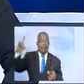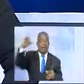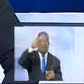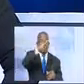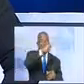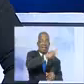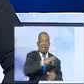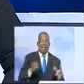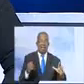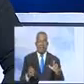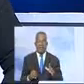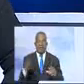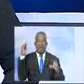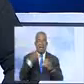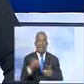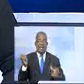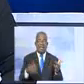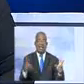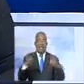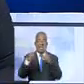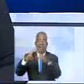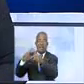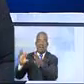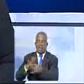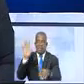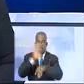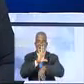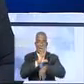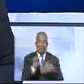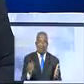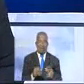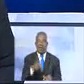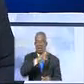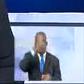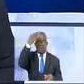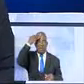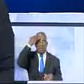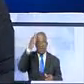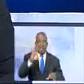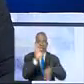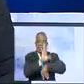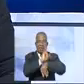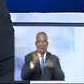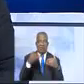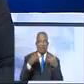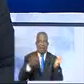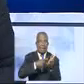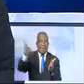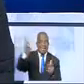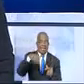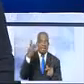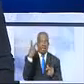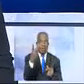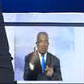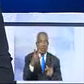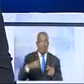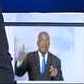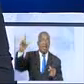domestiques à destination donc des villes de l'intérieur de la Côte d'Ivoire. Les travaux de sûreté et de sécurité de l'aéroport,